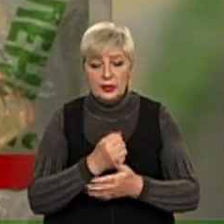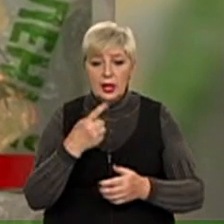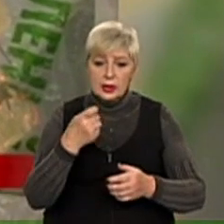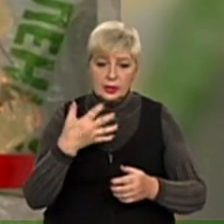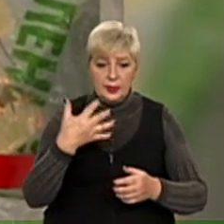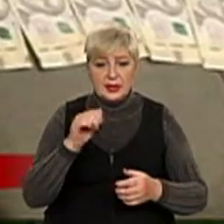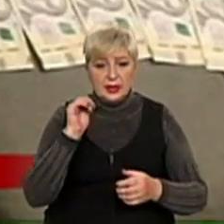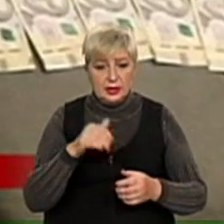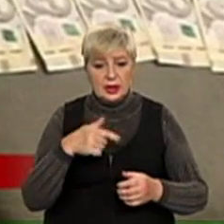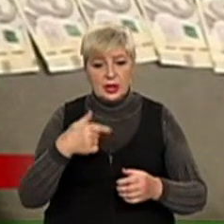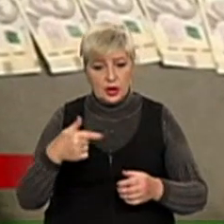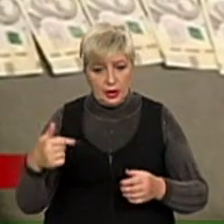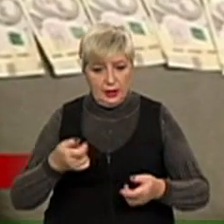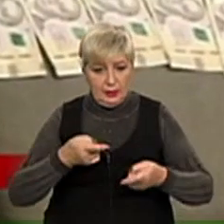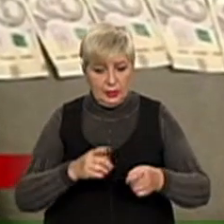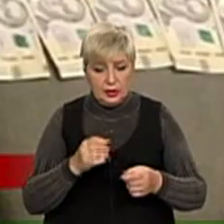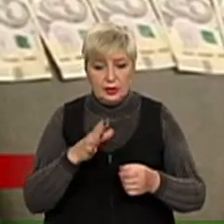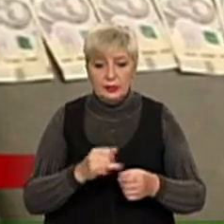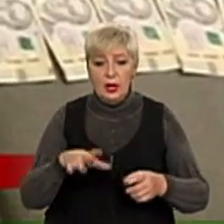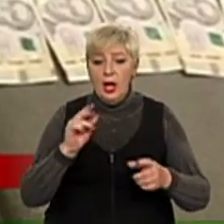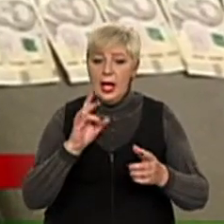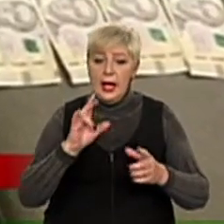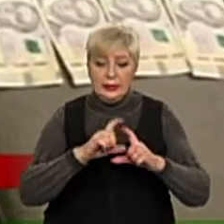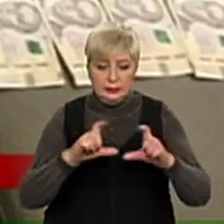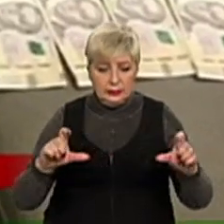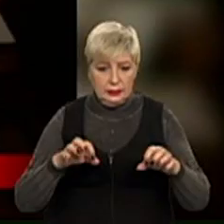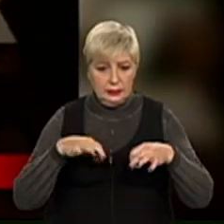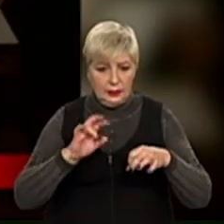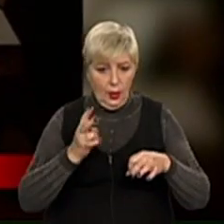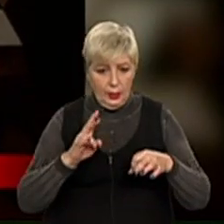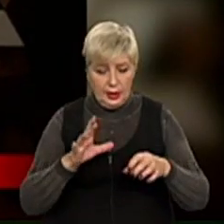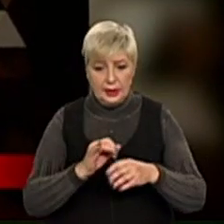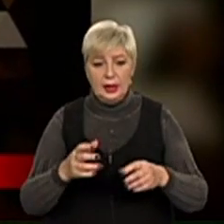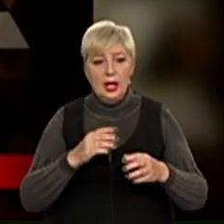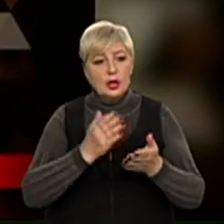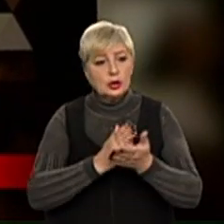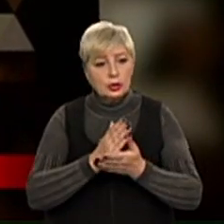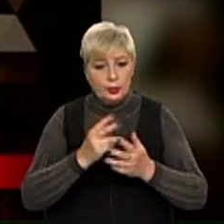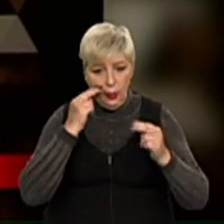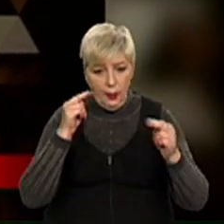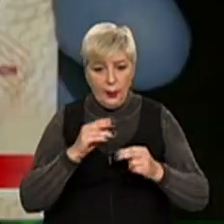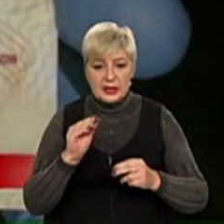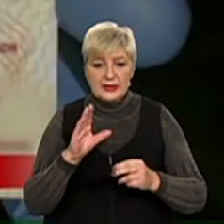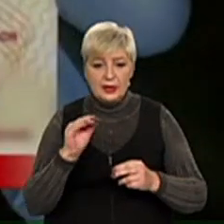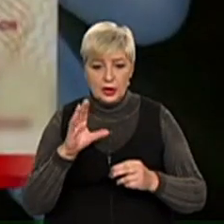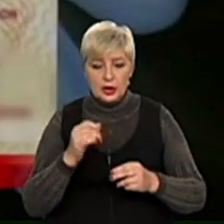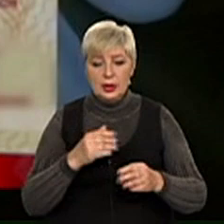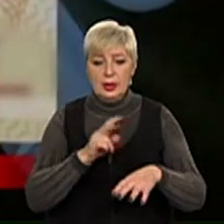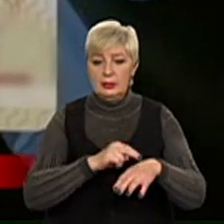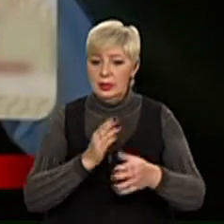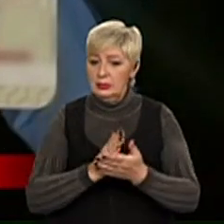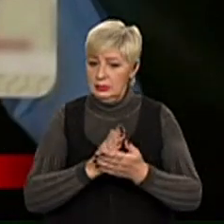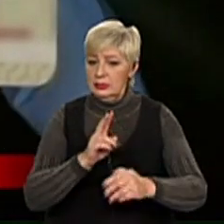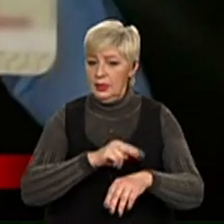150 тисяч гривень готівкою, зброю і державні автономери. А також кілька службових посвідчень працівників поліції. Департамент